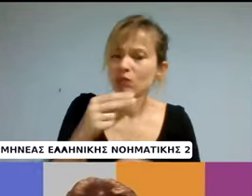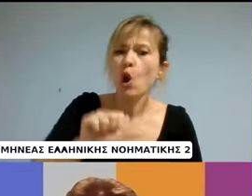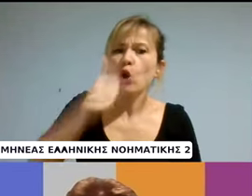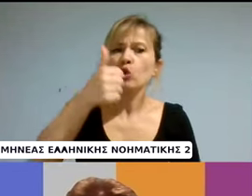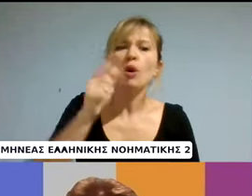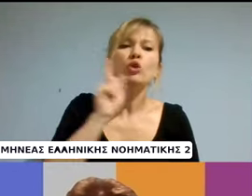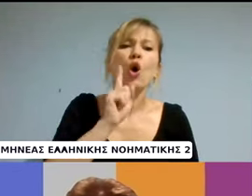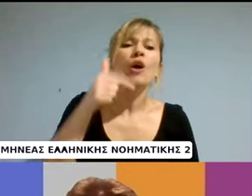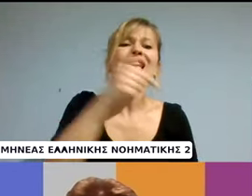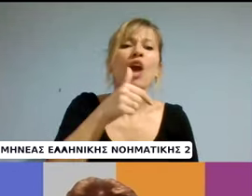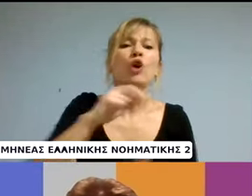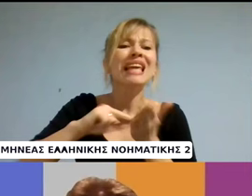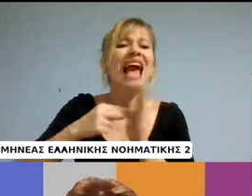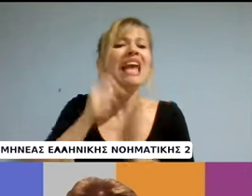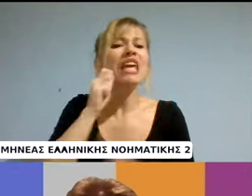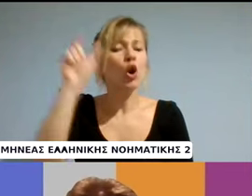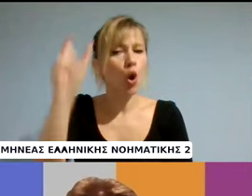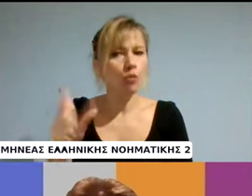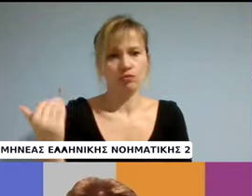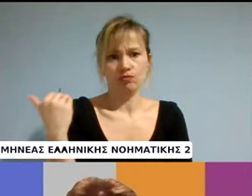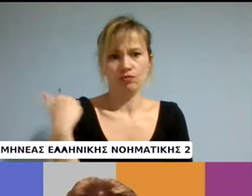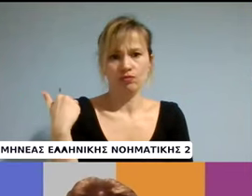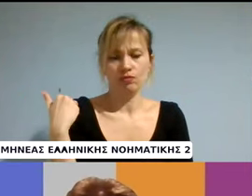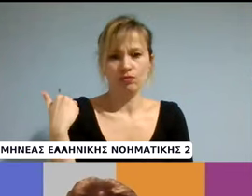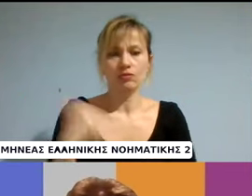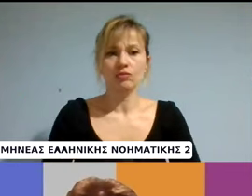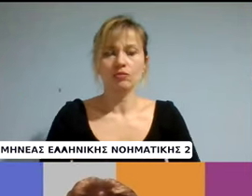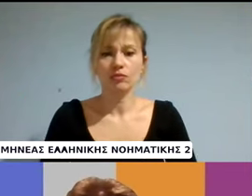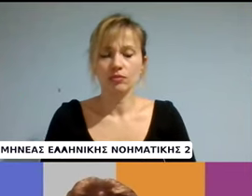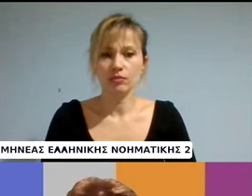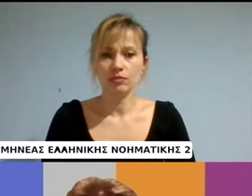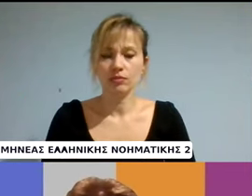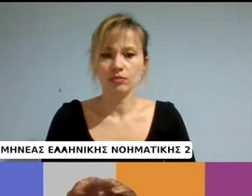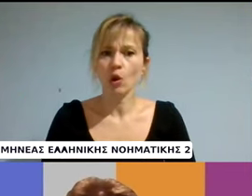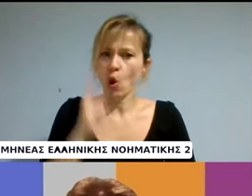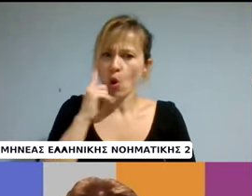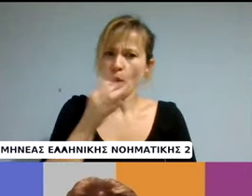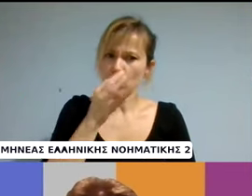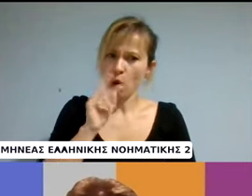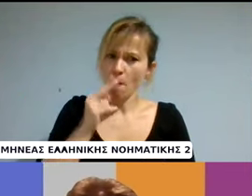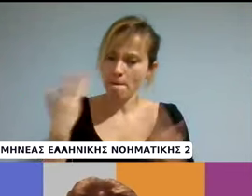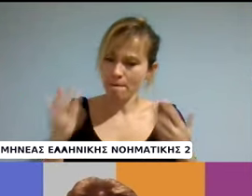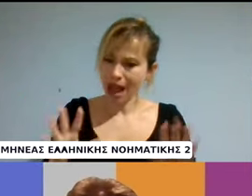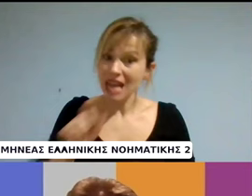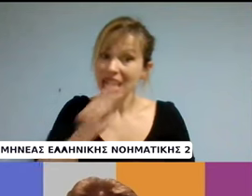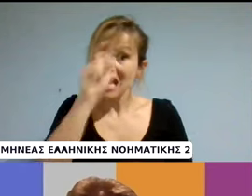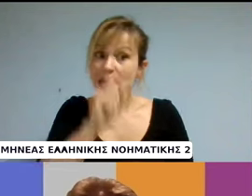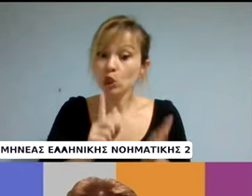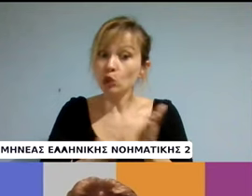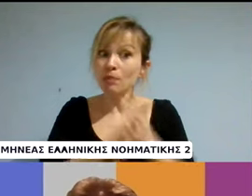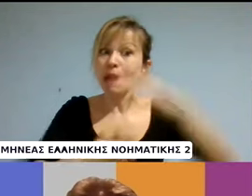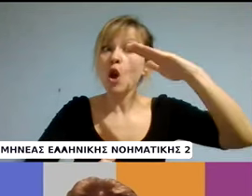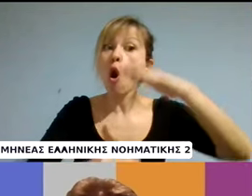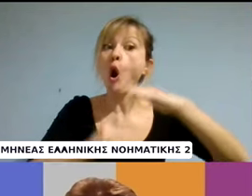Γεωργία Οικονόμου που λέει χρειάζεται, έχουμε περάσει από το μονοπάτι της απάντησης, αλλά πούμε, χρειάζεται να τεθούν κάποια όρια και στα μεταφραστικά γραφεία